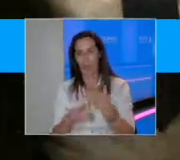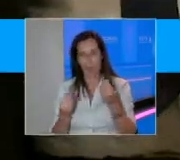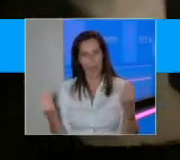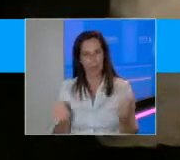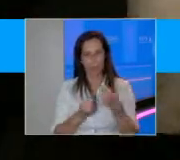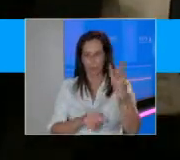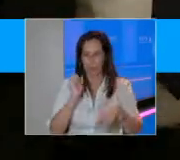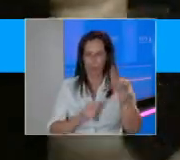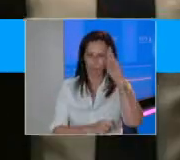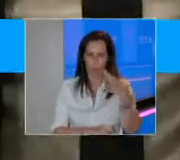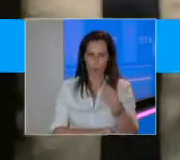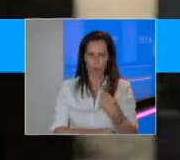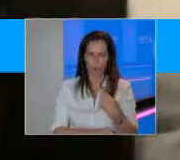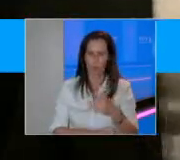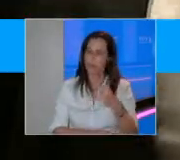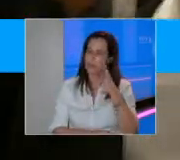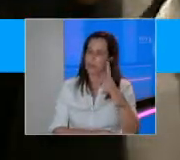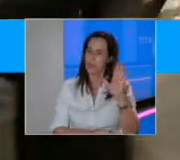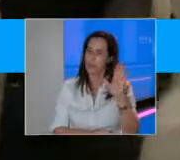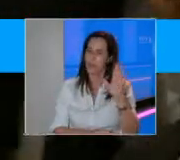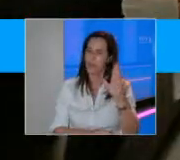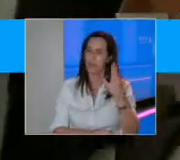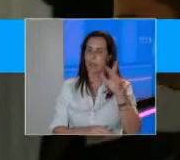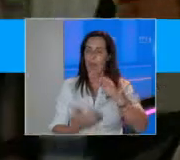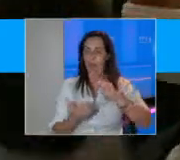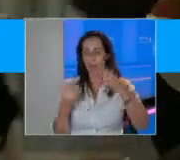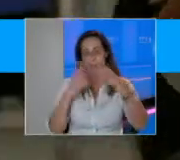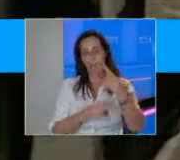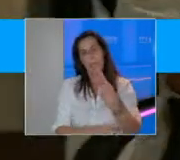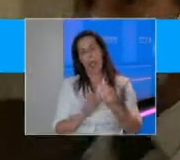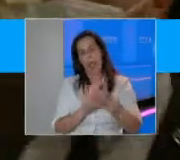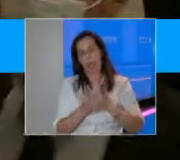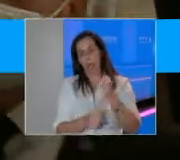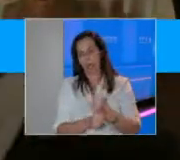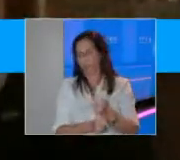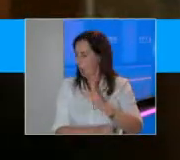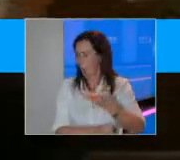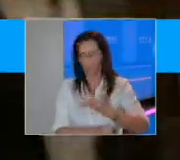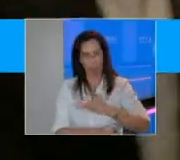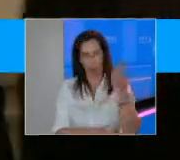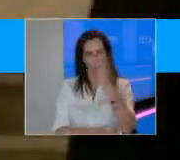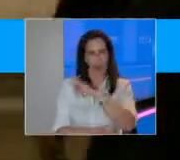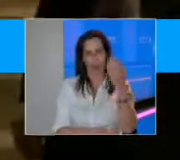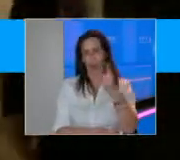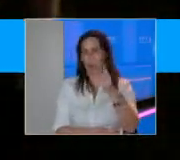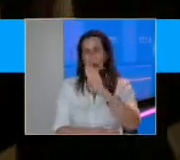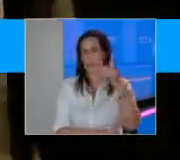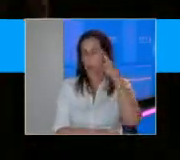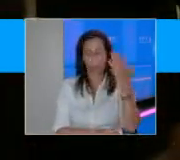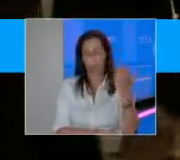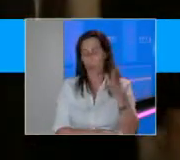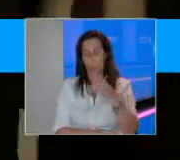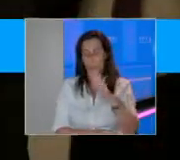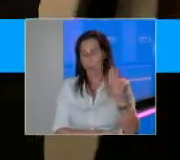מאוד ליכודניקים אומרים, שמע, חתמת הסכם, תקיים, זה מילה של כבוד. לא מקבלים את ההתנהלות הזאת, והוא לא יודע איך הוא יצא מזה, הוא